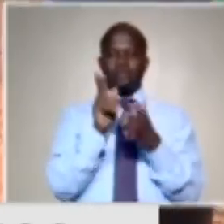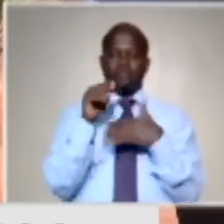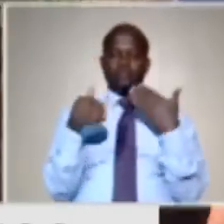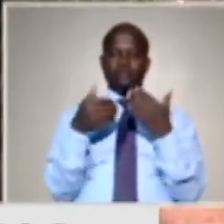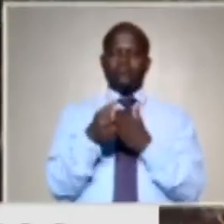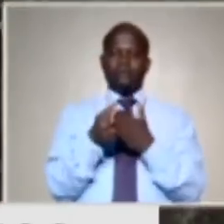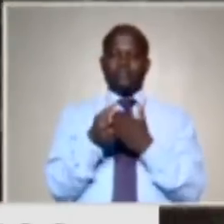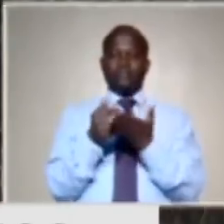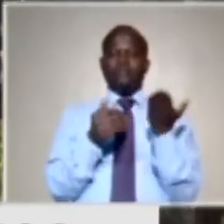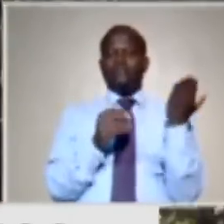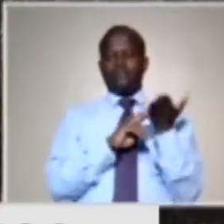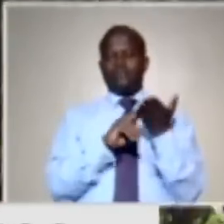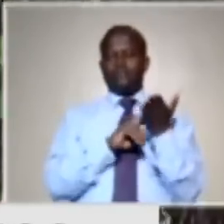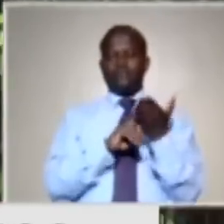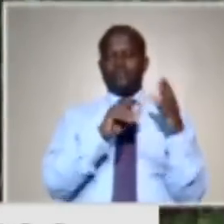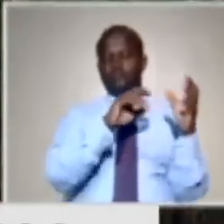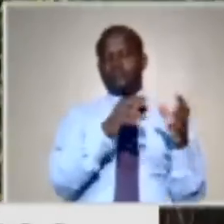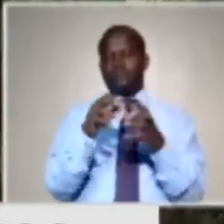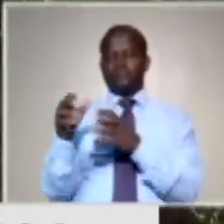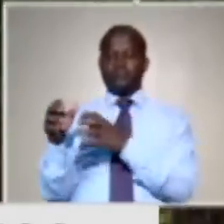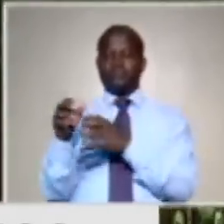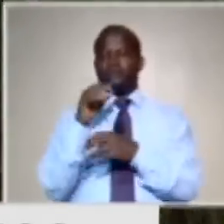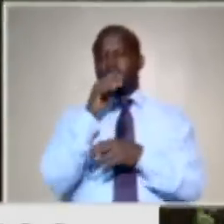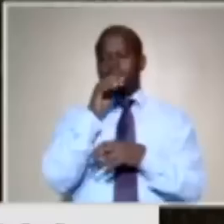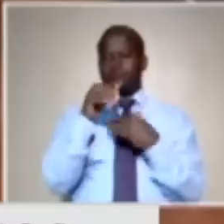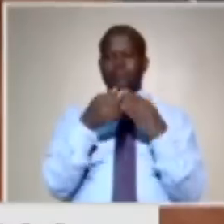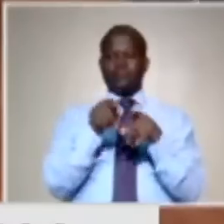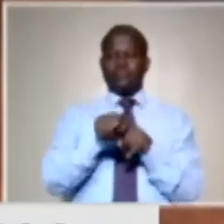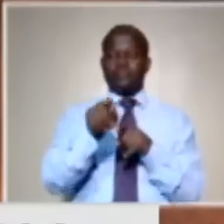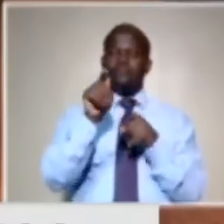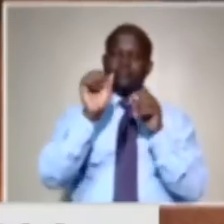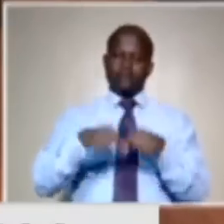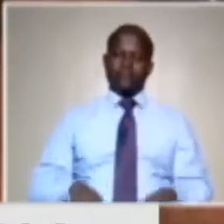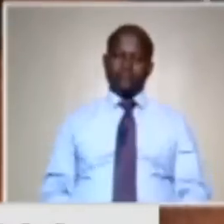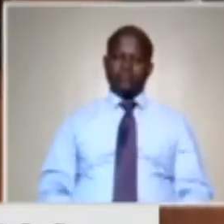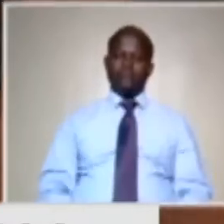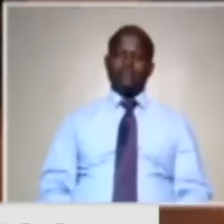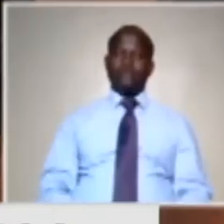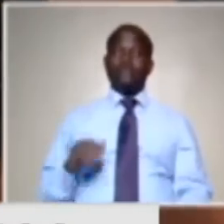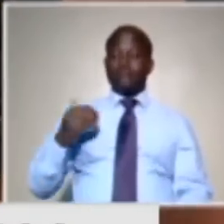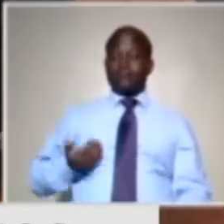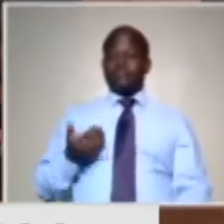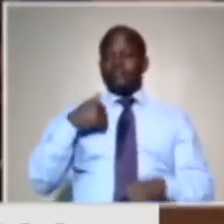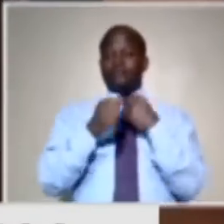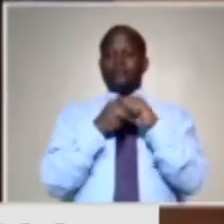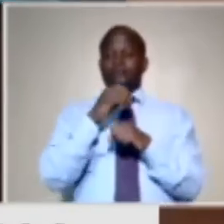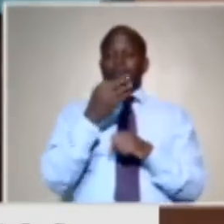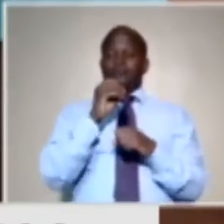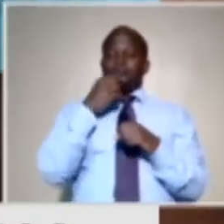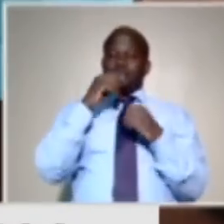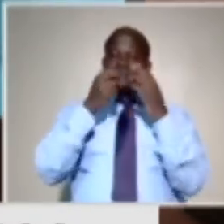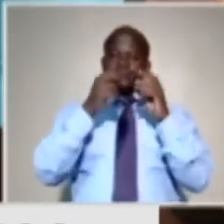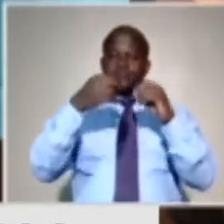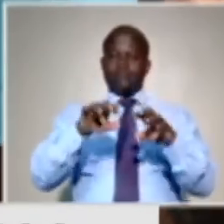basi bazishyura bakoresheje icyiciro cya hanyina nabyo birakunda uyu mugore witwa Providence y'imyaka 33 y'amavuko havuzweho